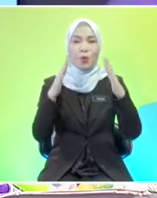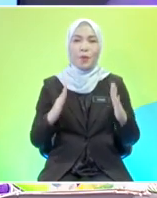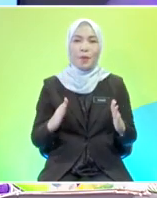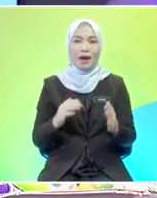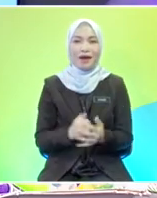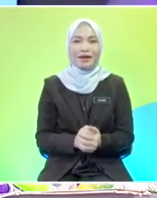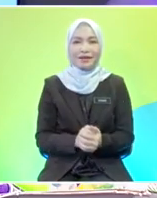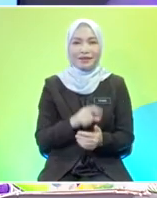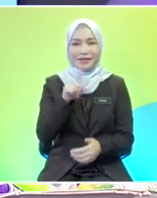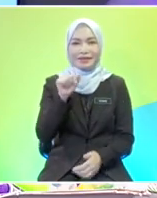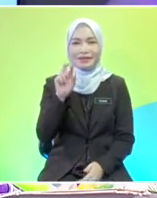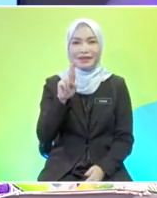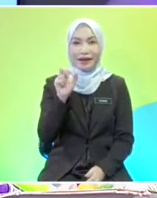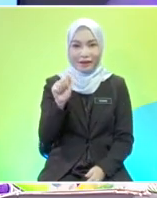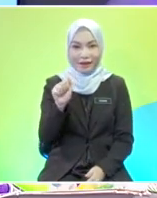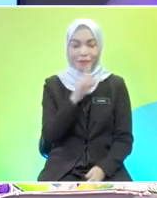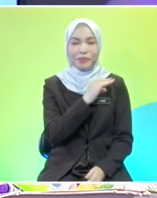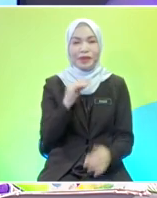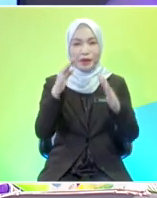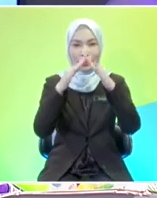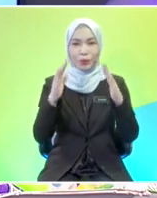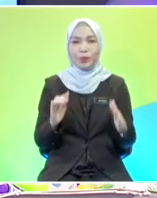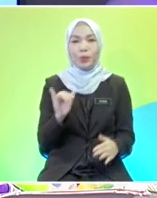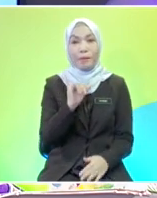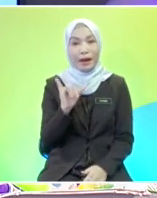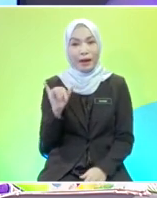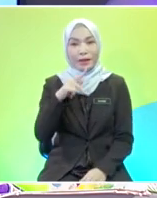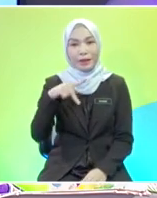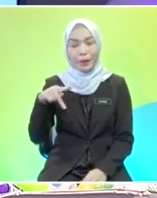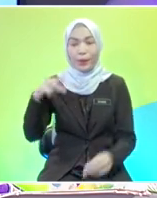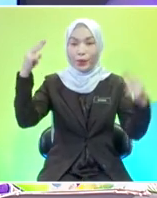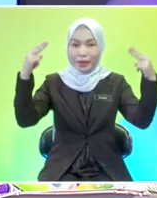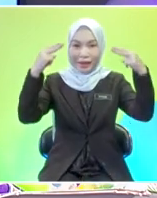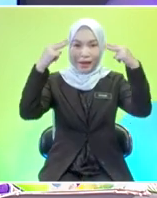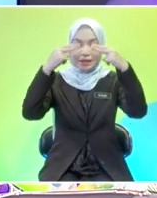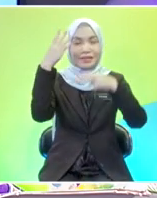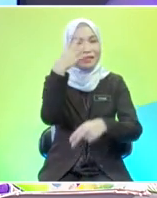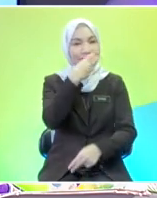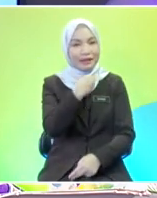rumahnya pun dihias cantik lihat lagi seterusnya